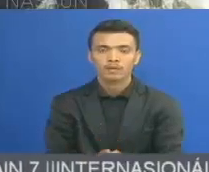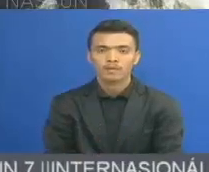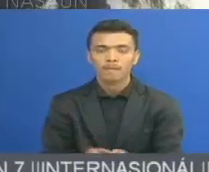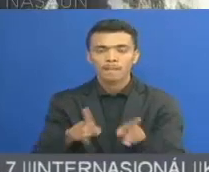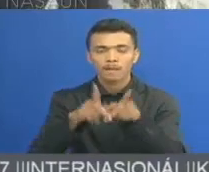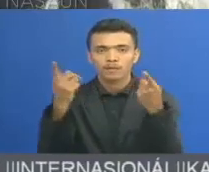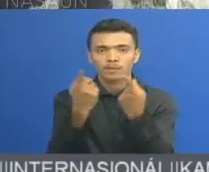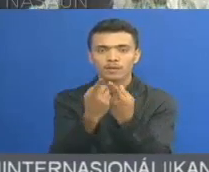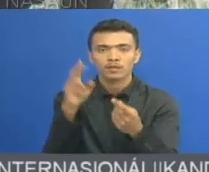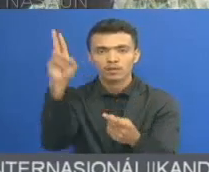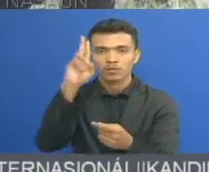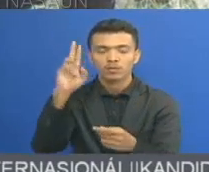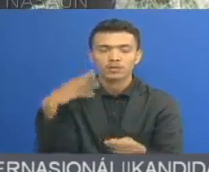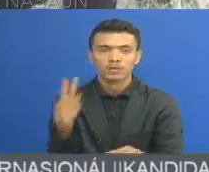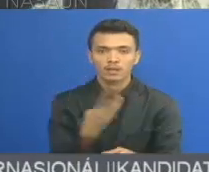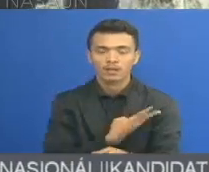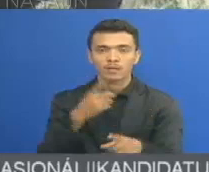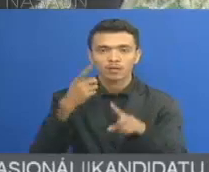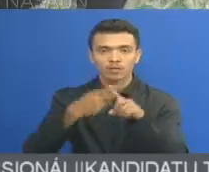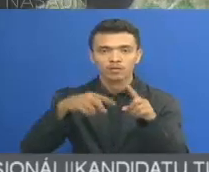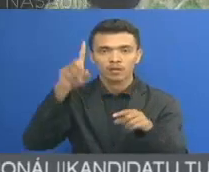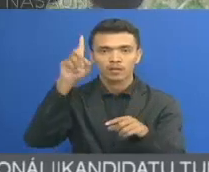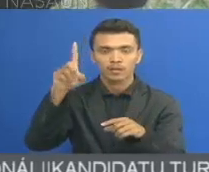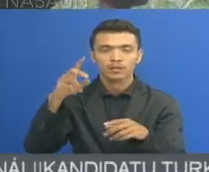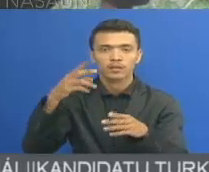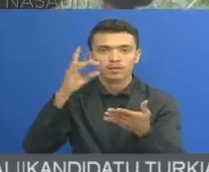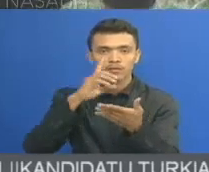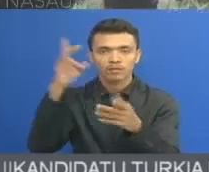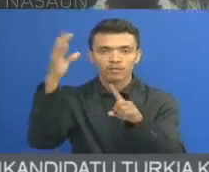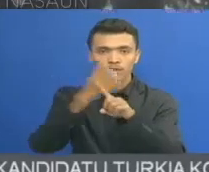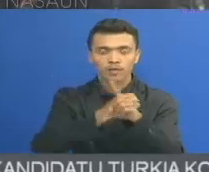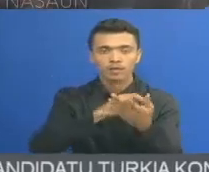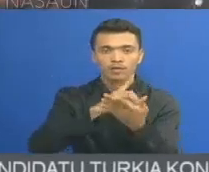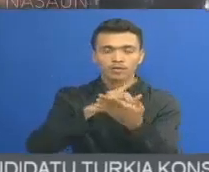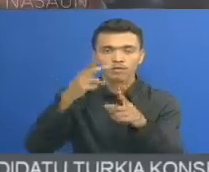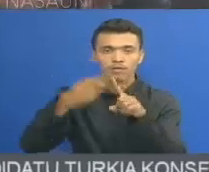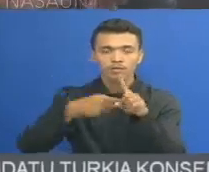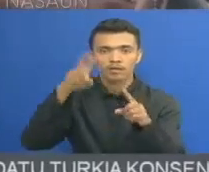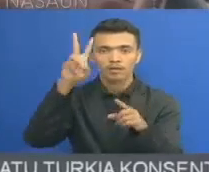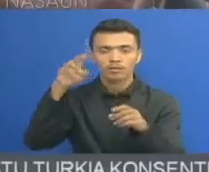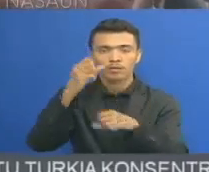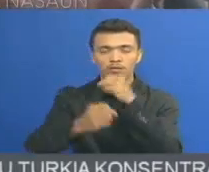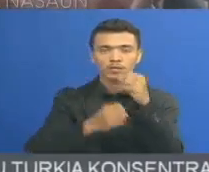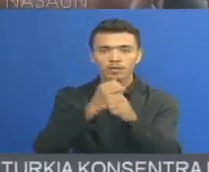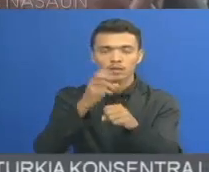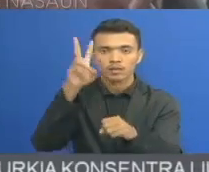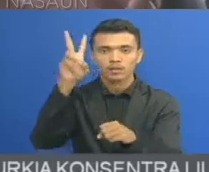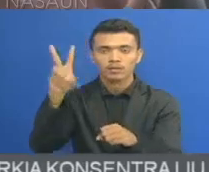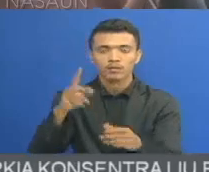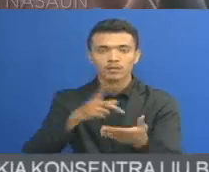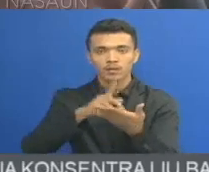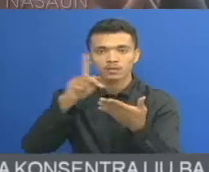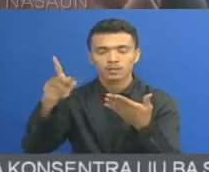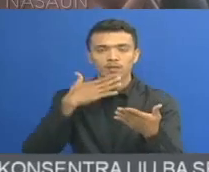ainda vese atu tama hela fulan rua para tina ida, hela fulan rua para tina rua. Ah, selama nevan ya selu